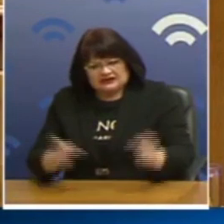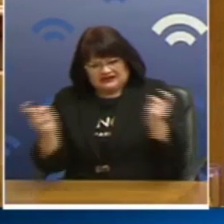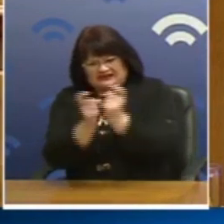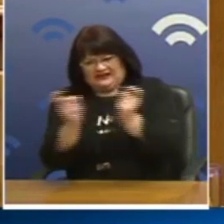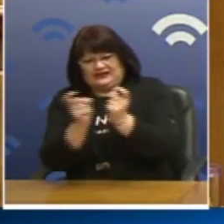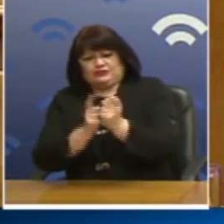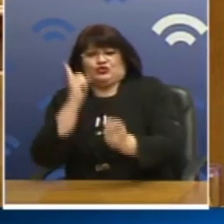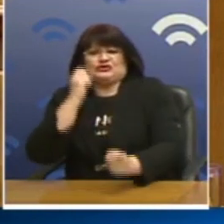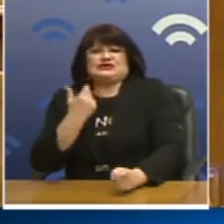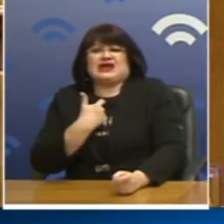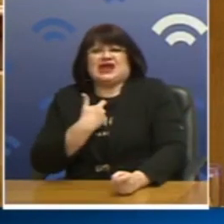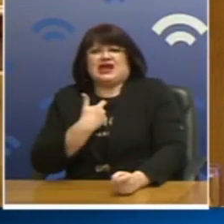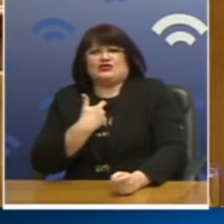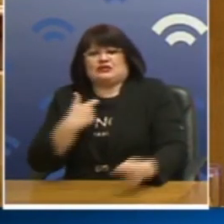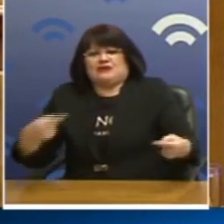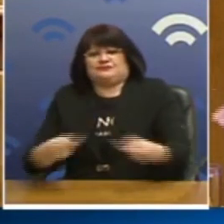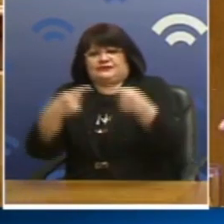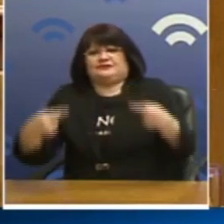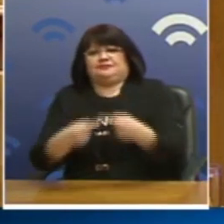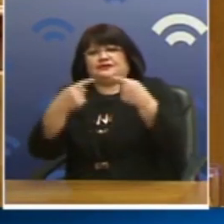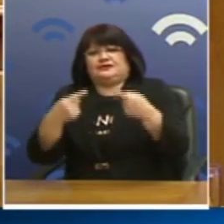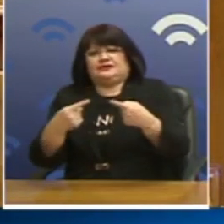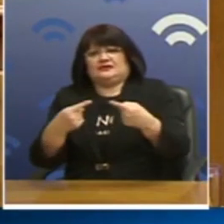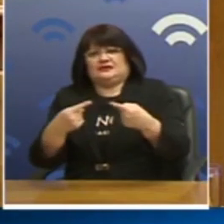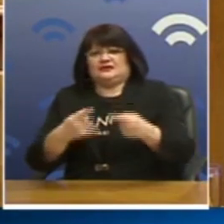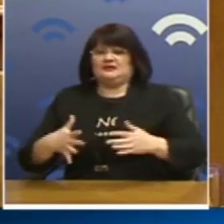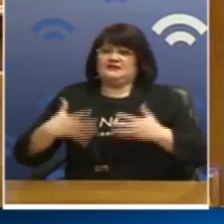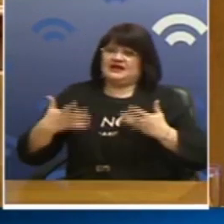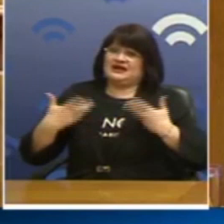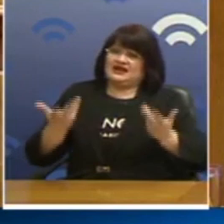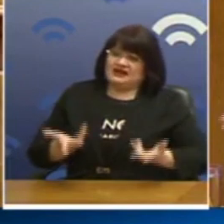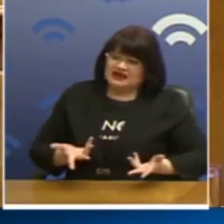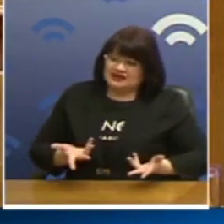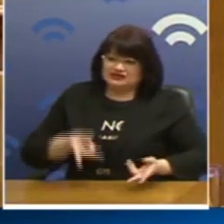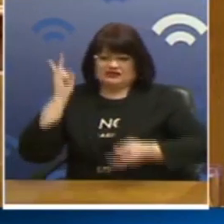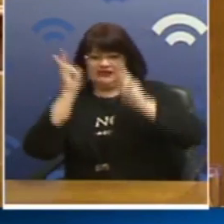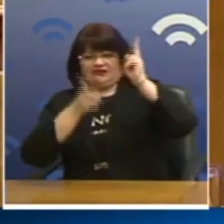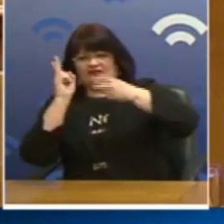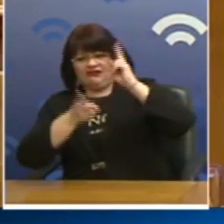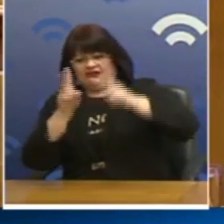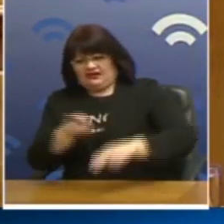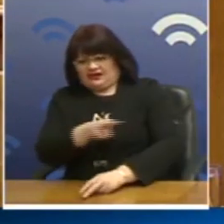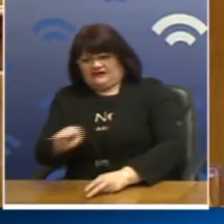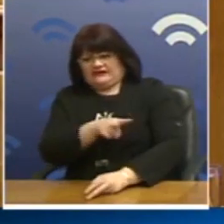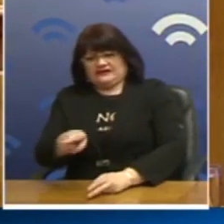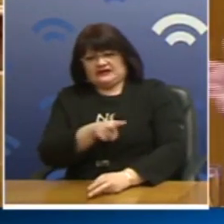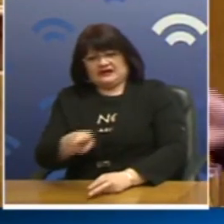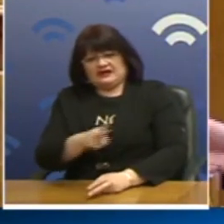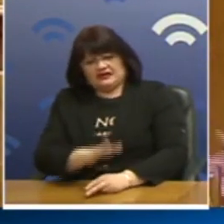με εναλλασσόμενους ρόλους του πανηγυρίζοντος και του καταγγέλλοντος ανάμεσά σας, κύριοι του